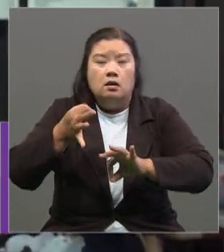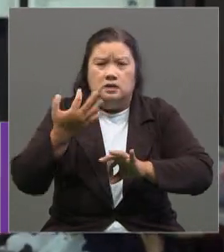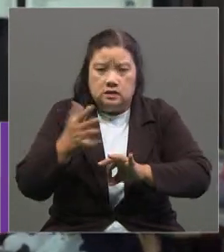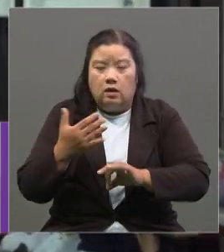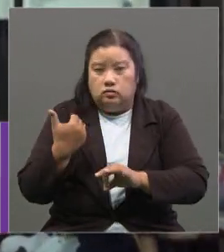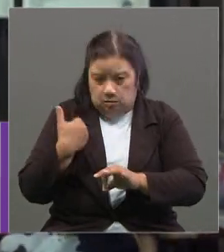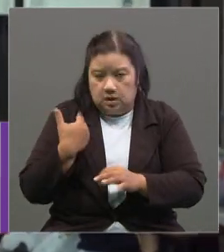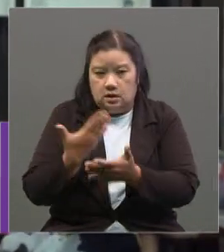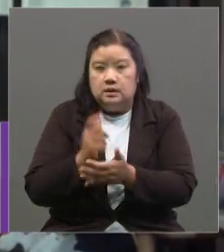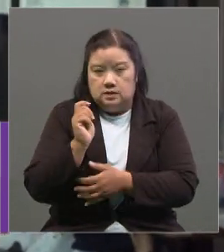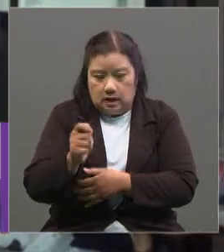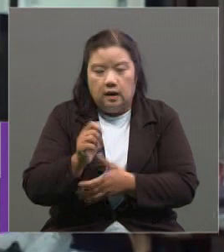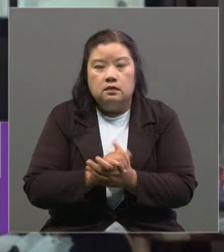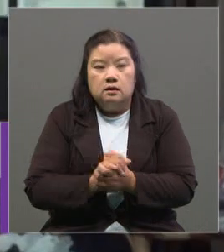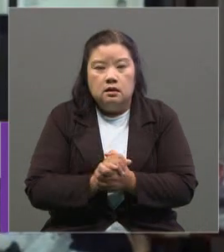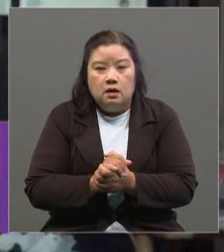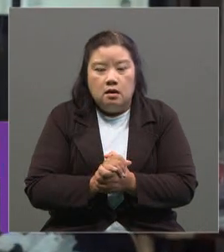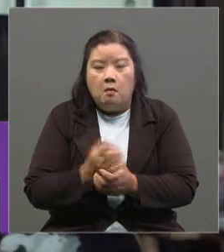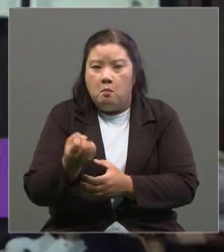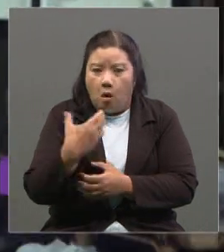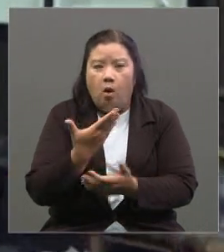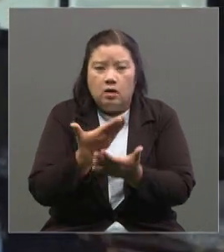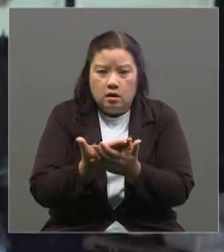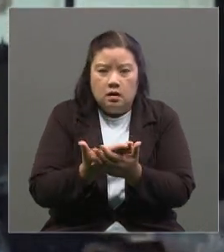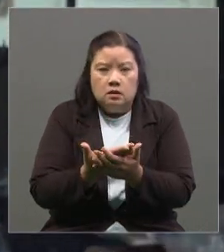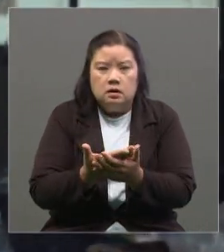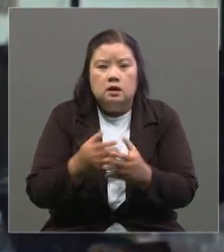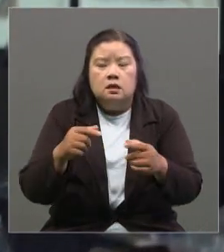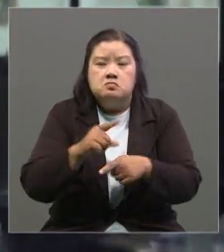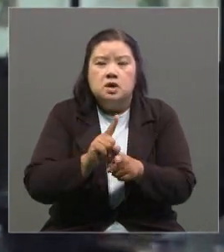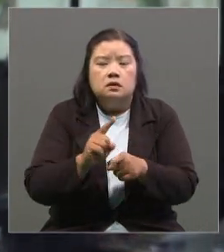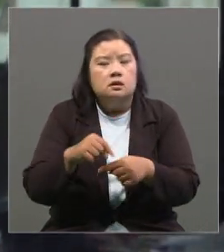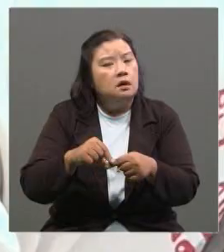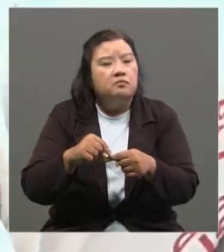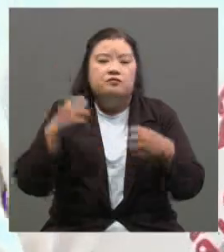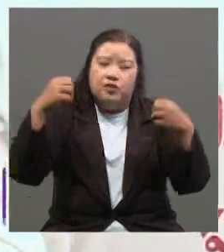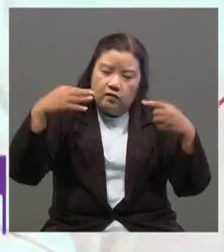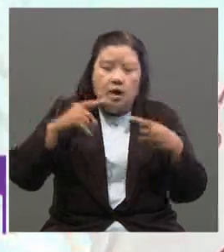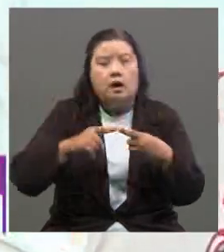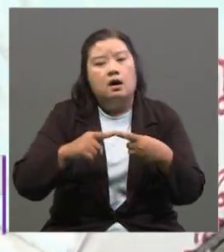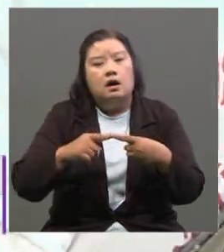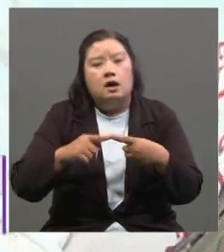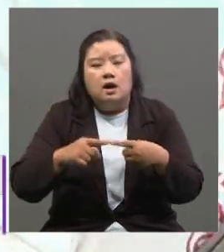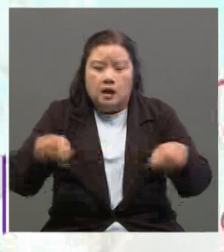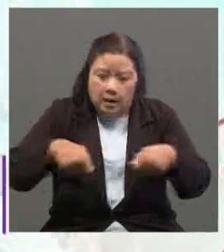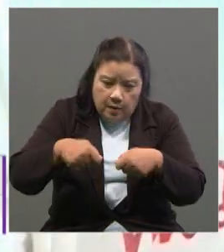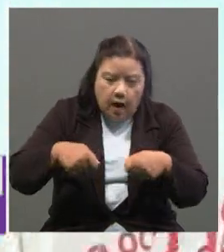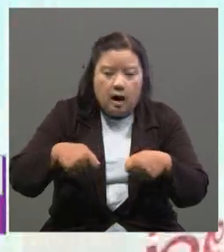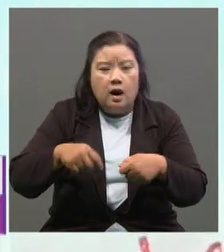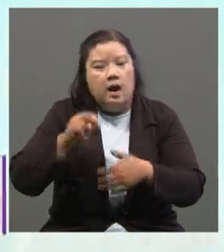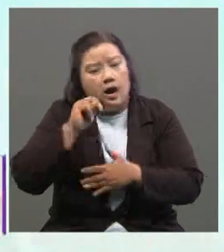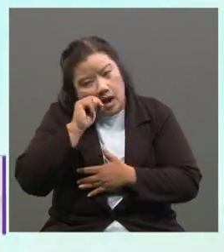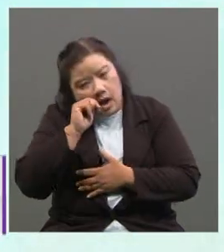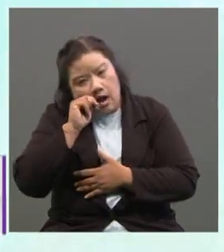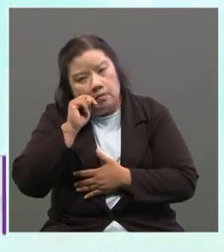คือทางวัดเนี่ยชาวบ้านบอกเรียกเก็บสารพัดอย่างเลยมีค่าบำรุงโลงศพค่าไฟฟ้าค่าบำรุงโรงครัวค่าน้ำ